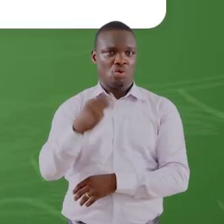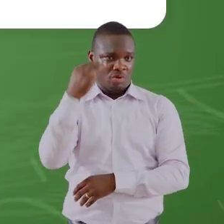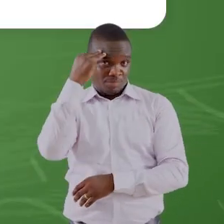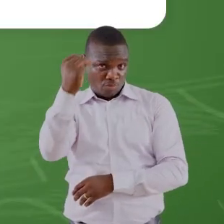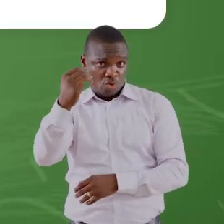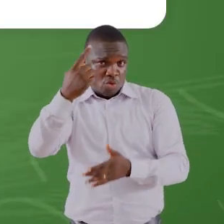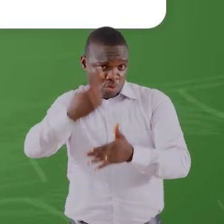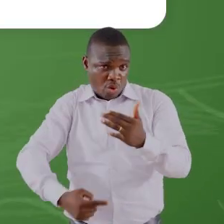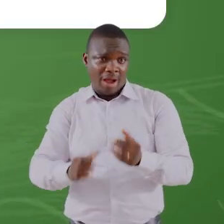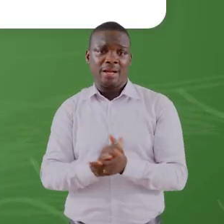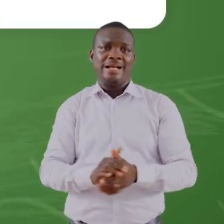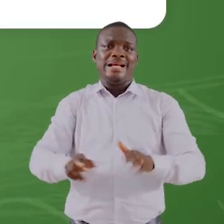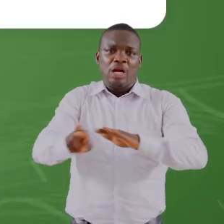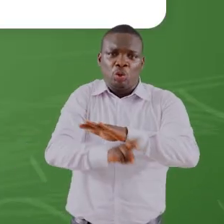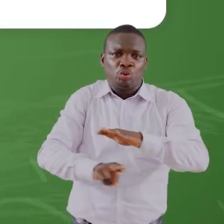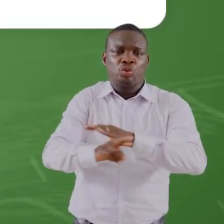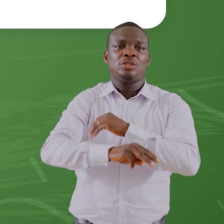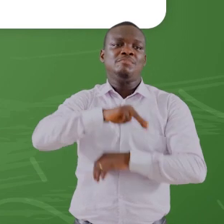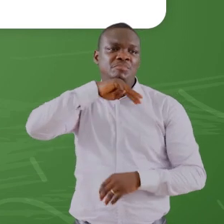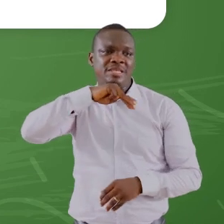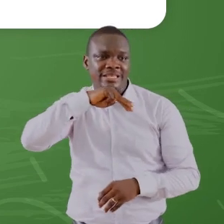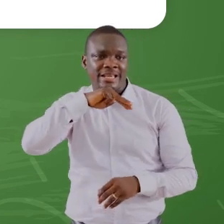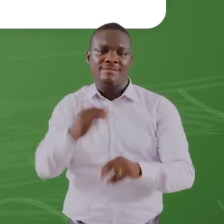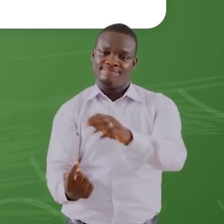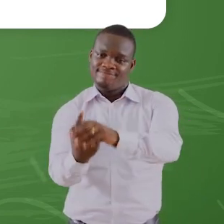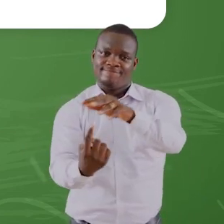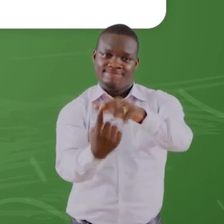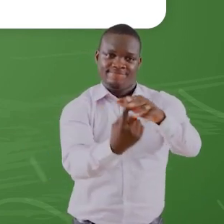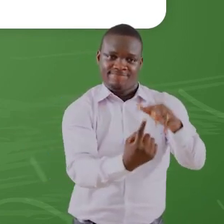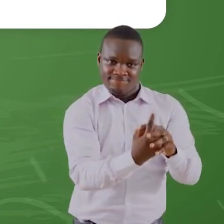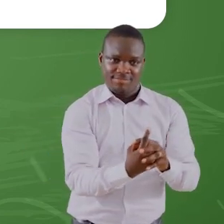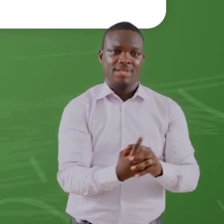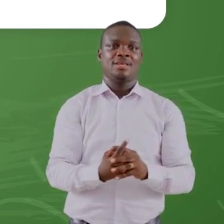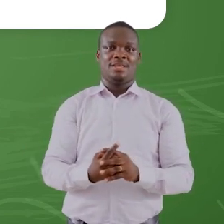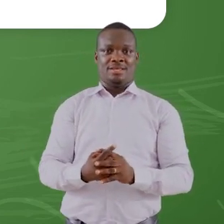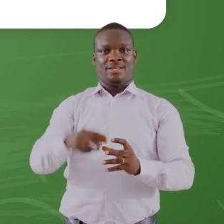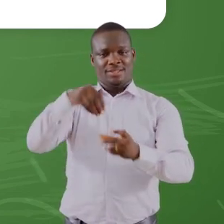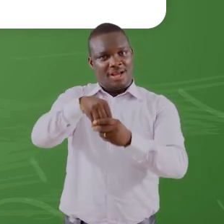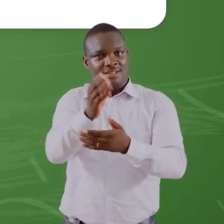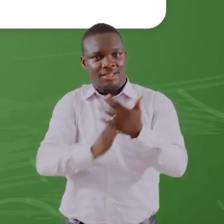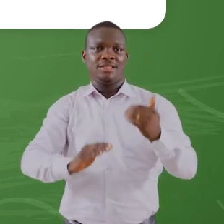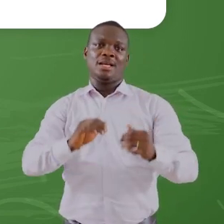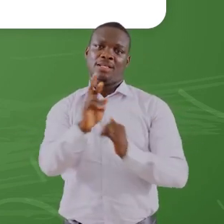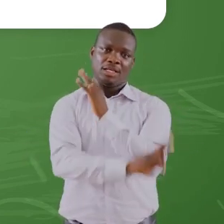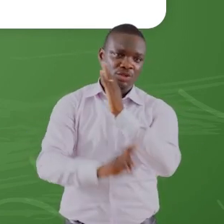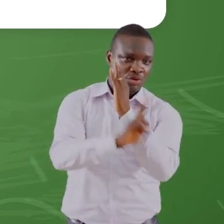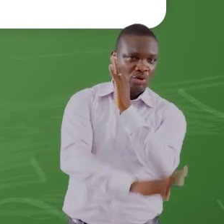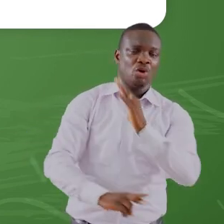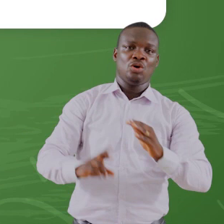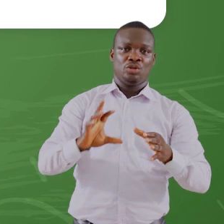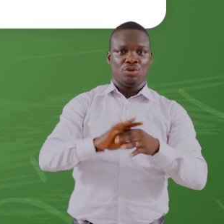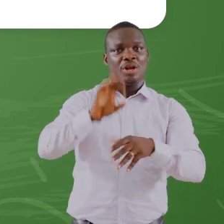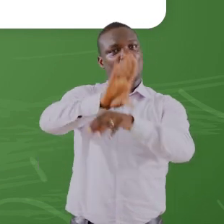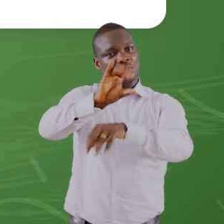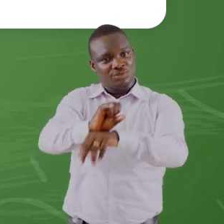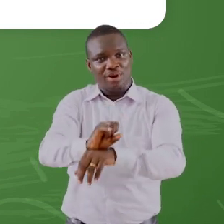les ressources minières se mettent en place dans certaines régions de la